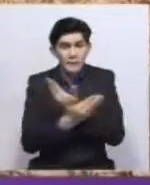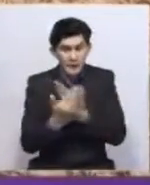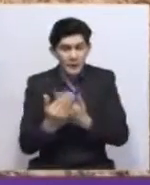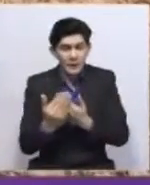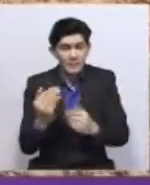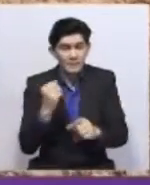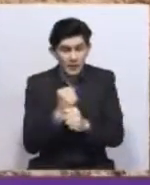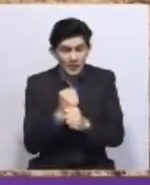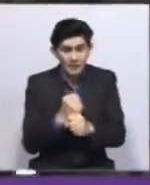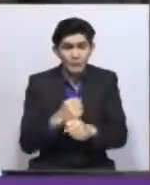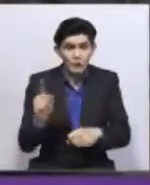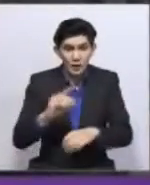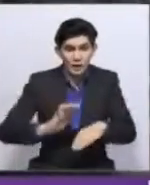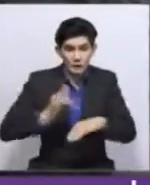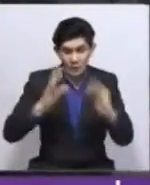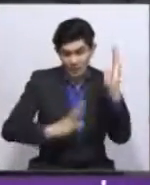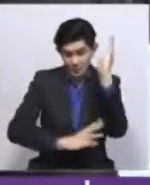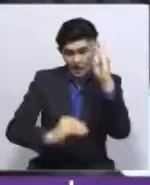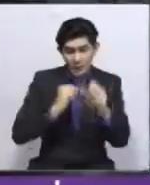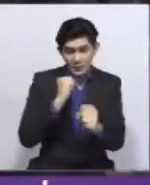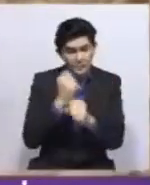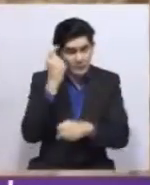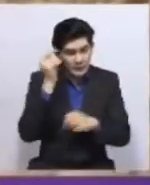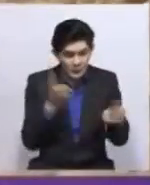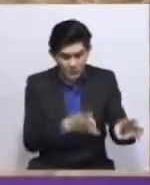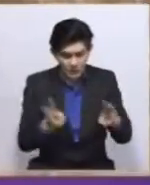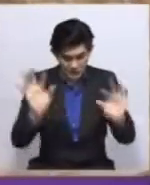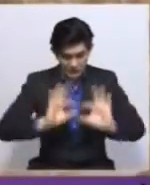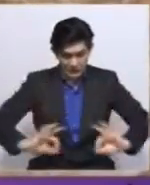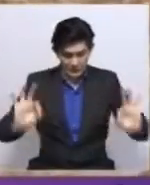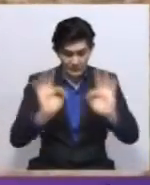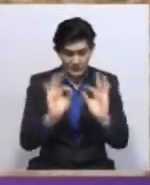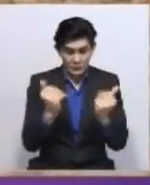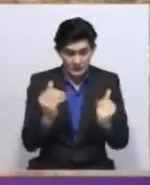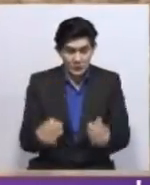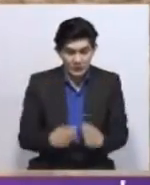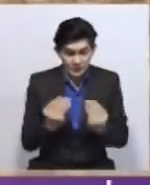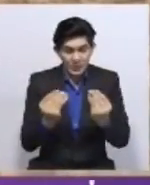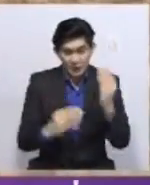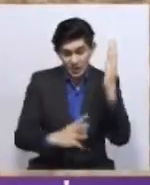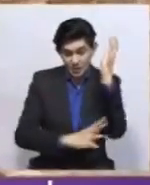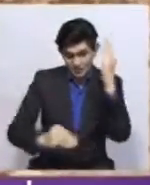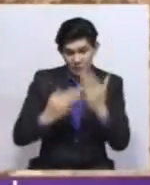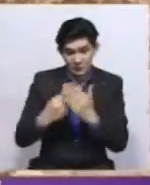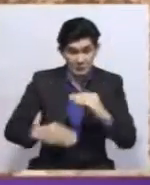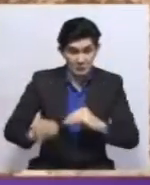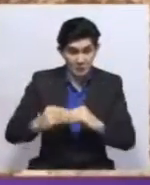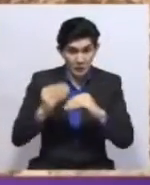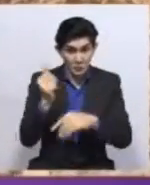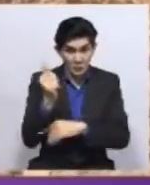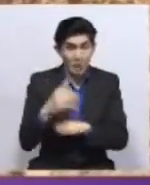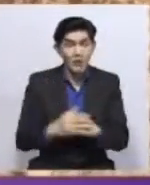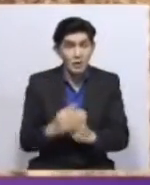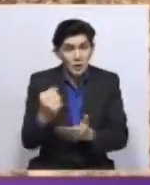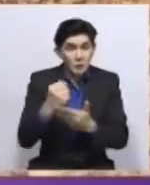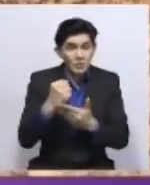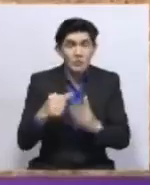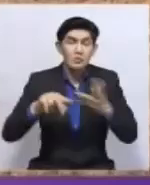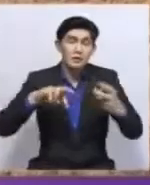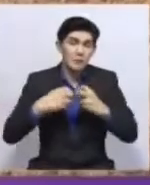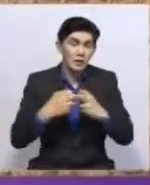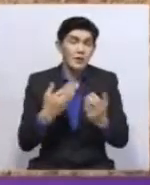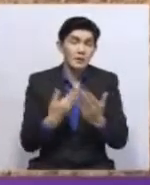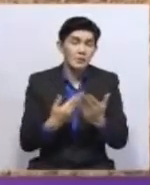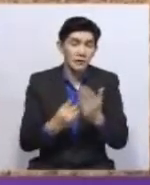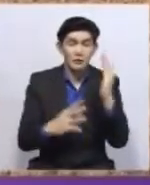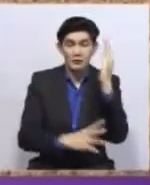ตมันสำปะหลังให้ปลอดสารเคมีจึงเป็นอีกแนวทางหนึ่งที่สำคัญที่จะทำให้ผลผลิตมีราคาเพิ่มขึ้นและสามารถช่วยแก้ไขปัญหา